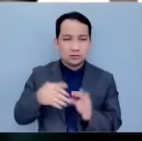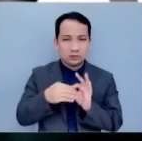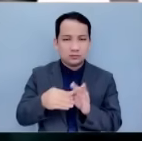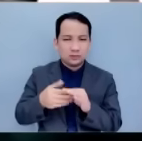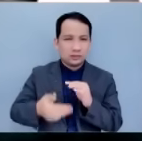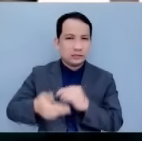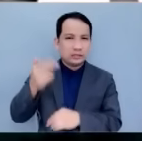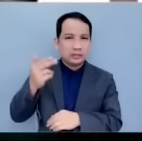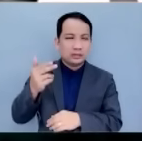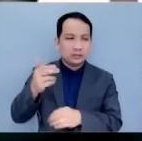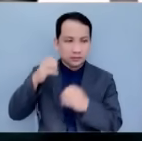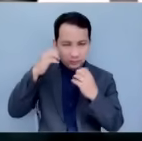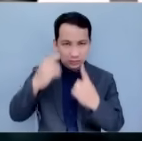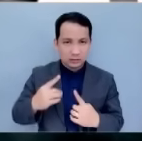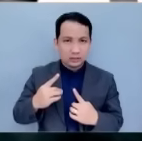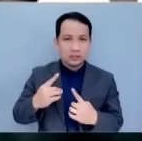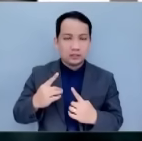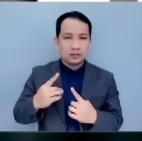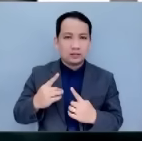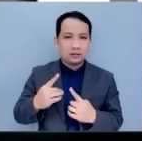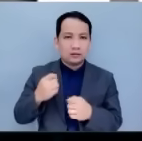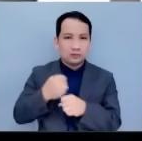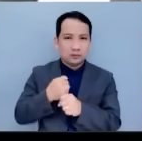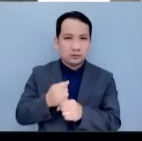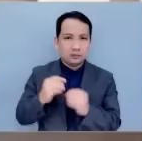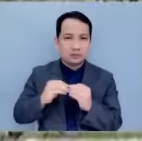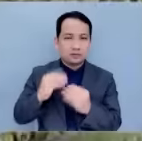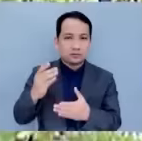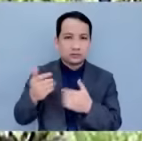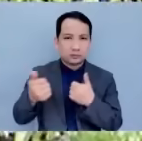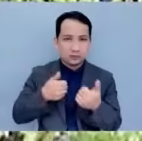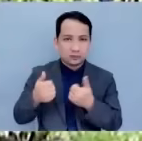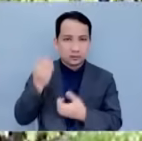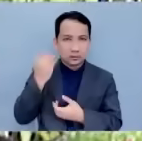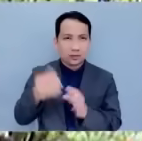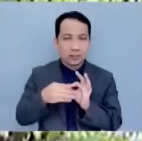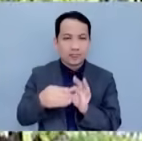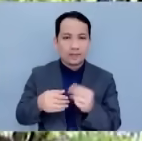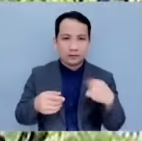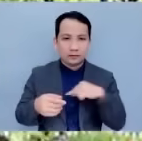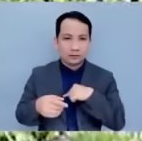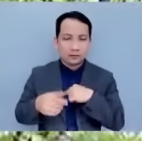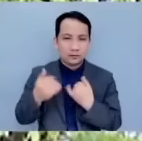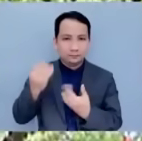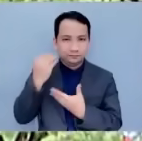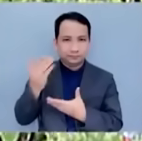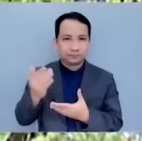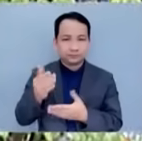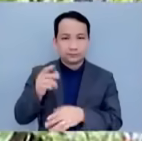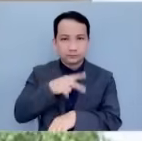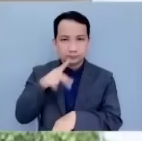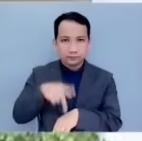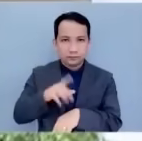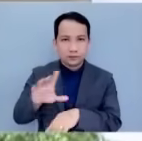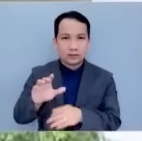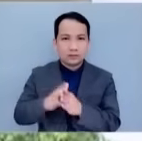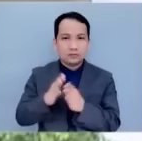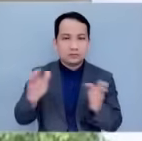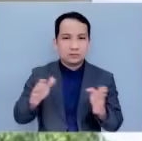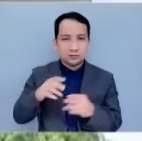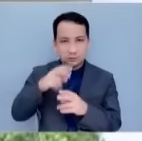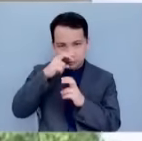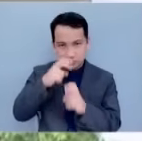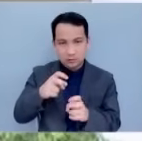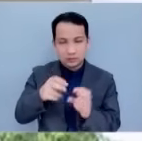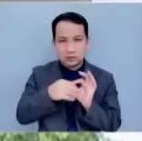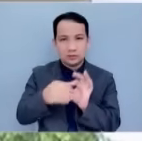education has made them more competitive. Sa ngayon, Pilipinas na lang ang may pinakamahigpit na restrictions